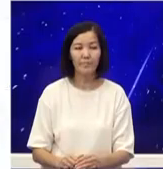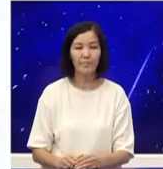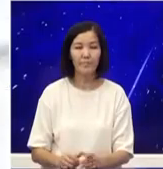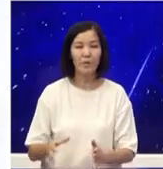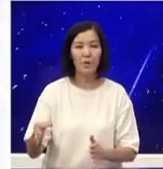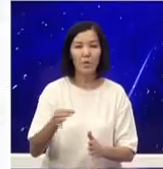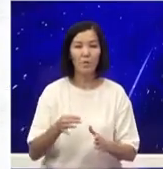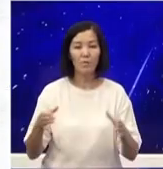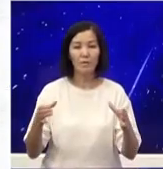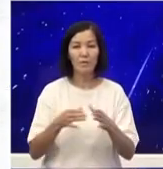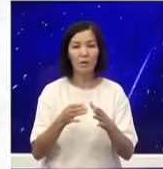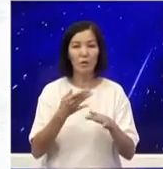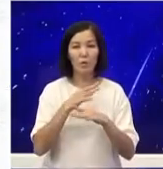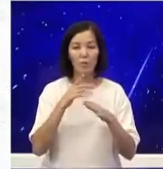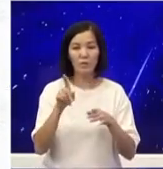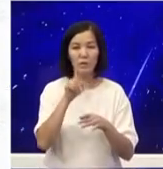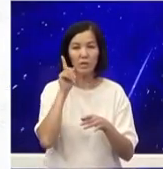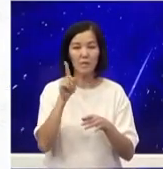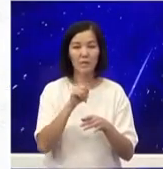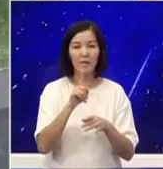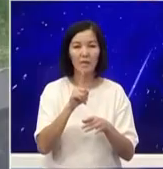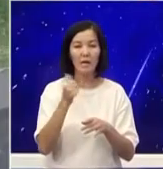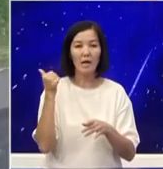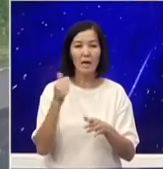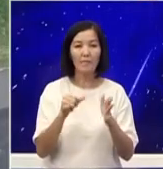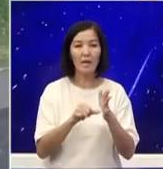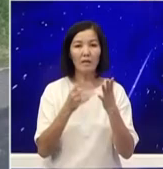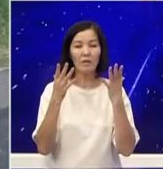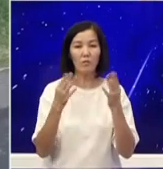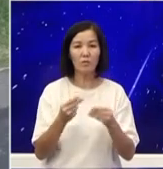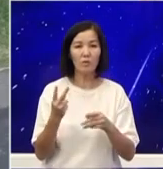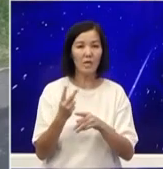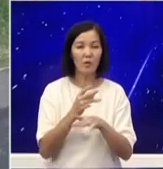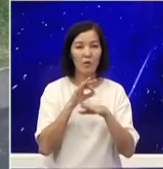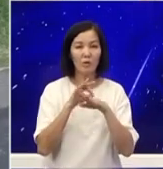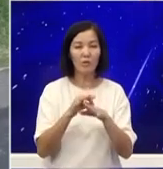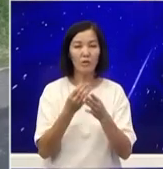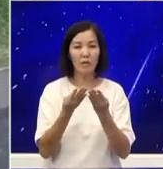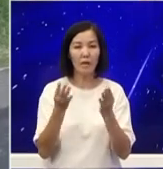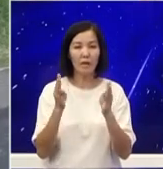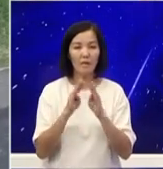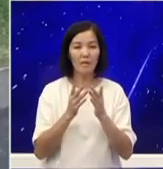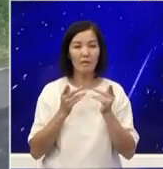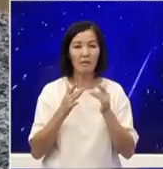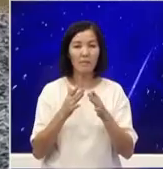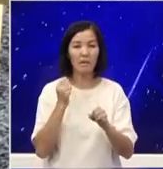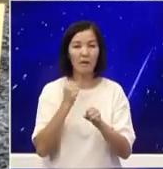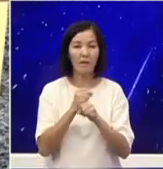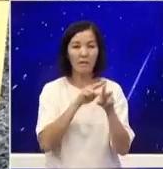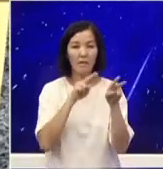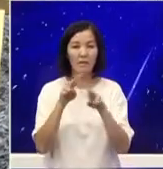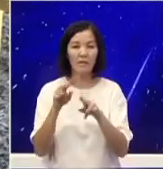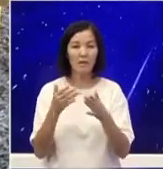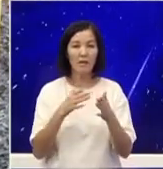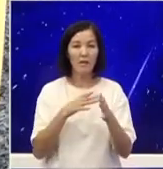Облыс құрамасының дені жастар, дайындық аптаның 6 күнінде 2 уақыттан өтеді. Карантин талаптары қатаң ескерілген. Мәселен, спортшылар